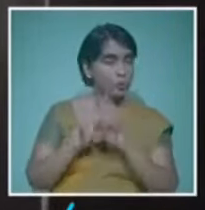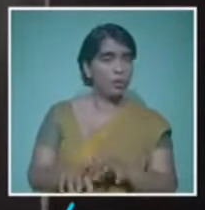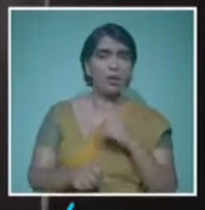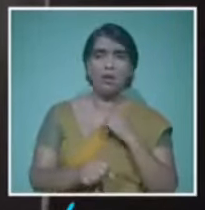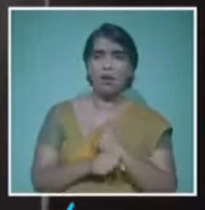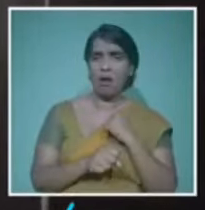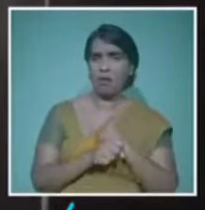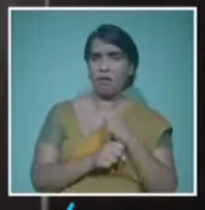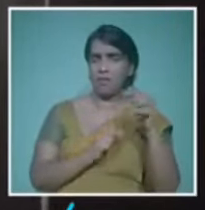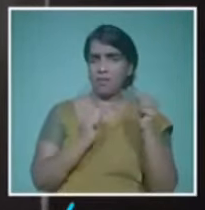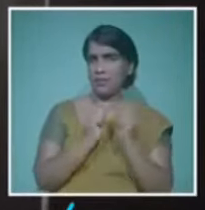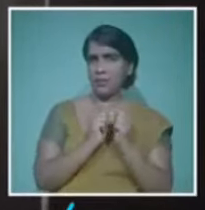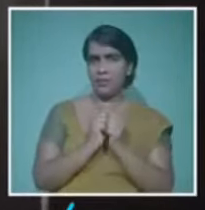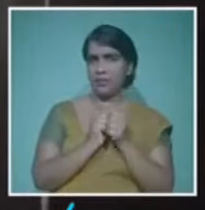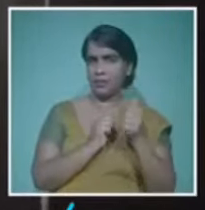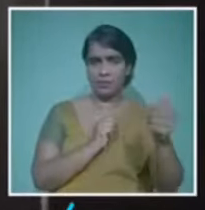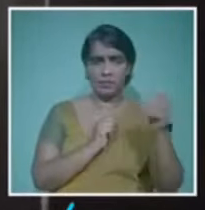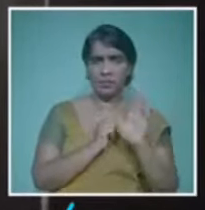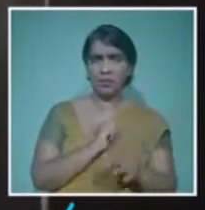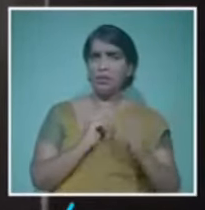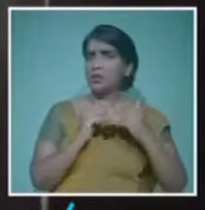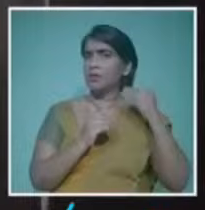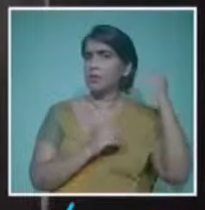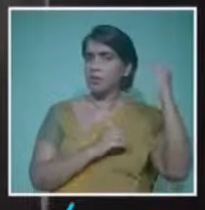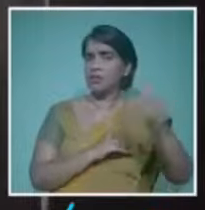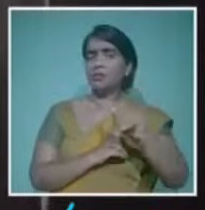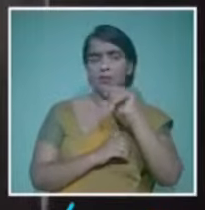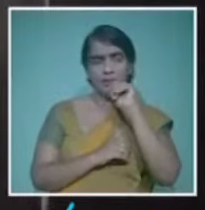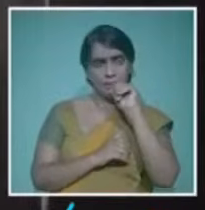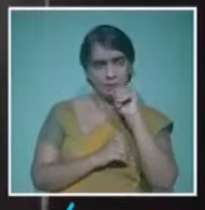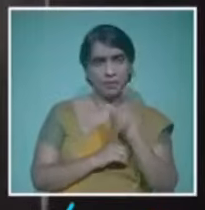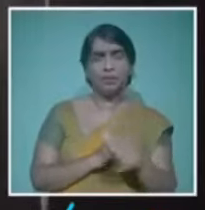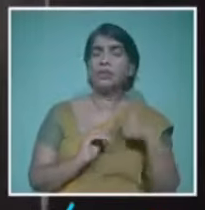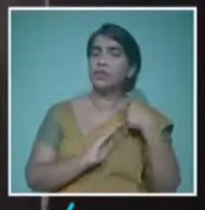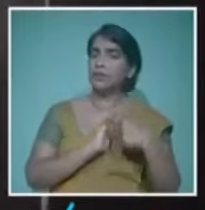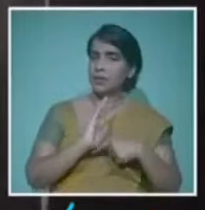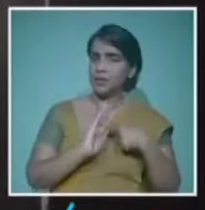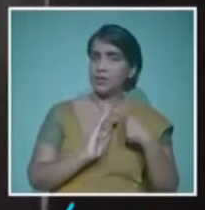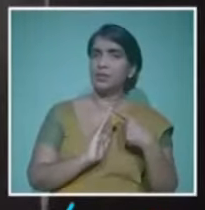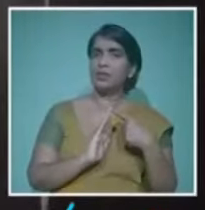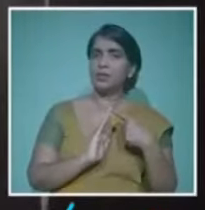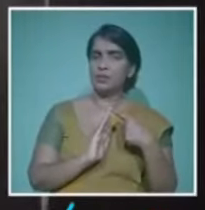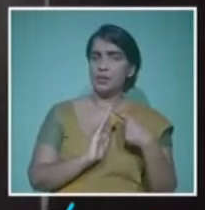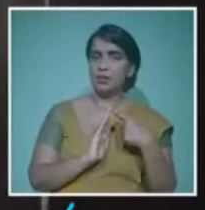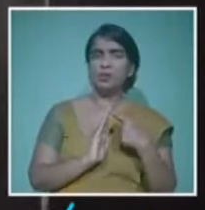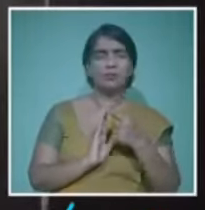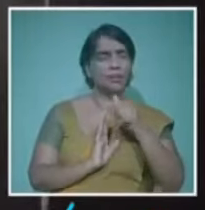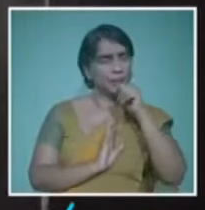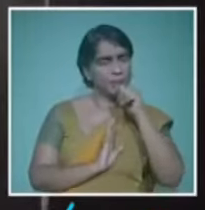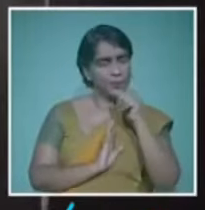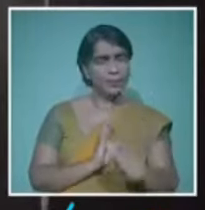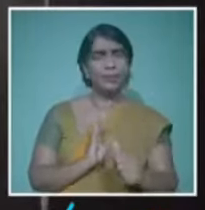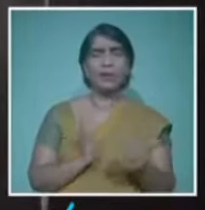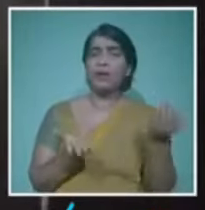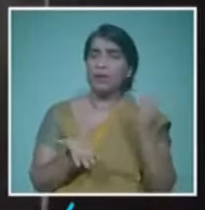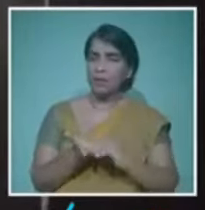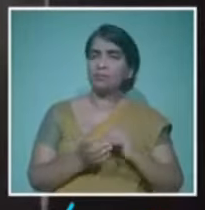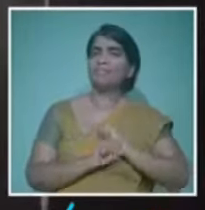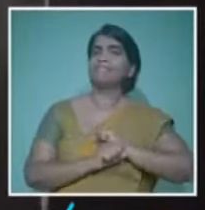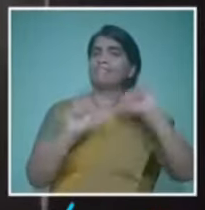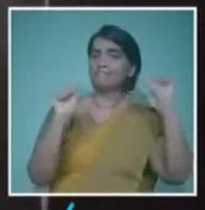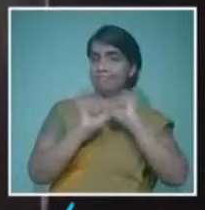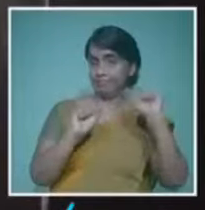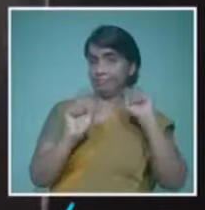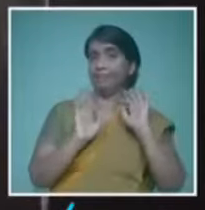ආණ්ඩුව කටයුතු කරනවා නම් අනාගතයේදී අනිවාර්යයෙන්ම මේ රටේ අනිවාර්යයෙන්ම තව අරගලයක් ඇති වෙනවා.